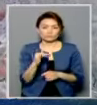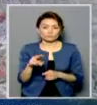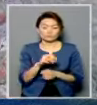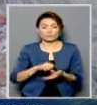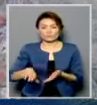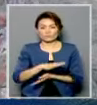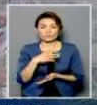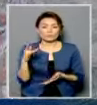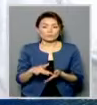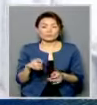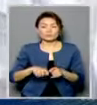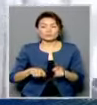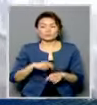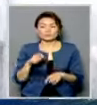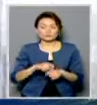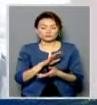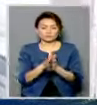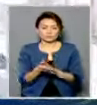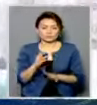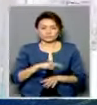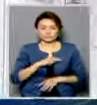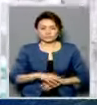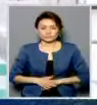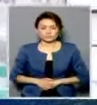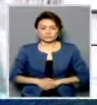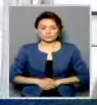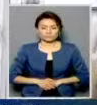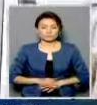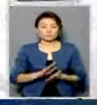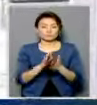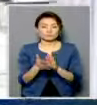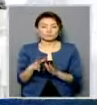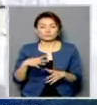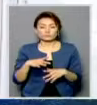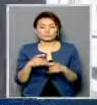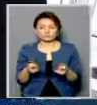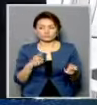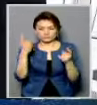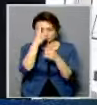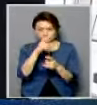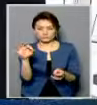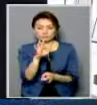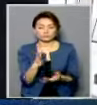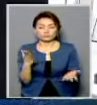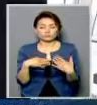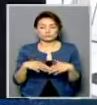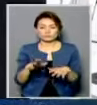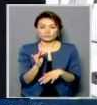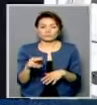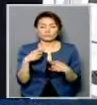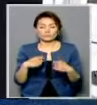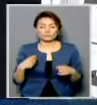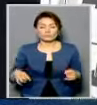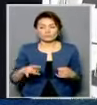некоторых учреждений города, проведен рейд по санитарной очистке. В ходе мероприятия было вынесено предупреждение относительно внешнего вида